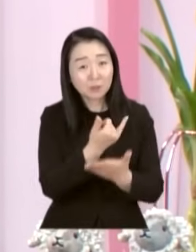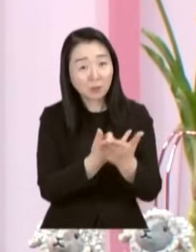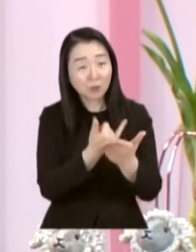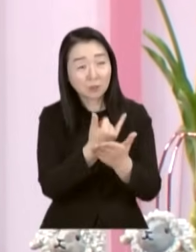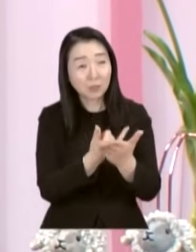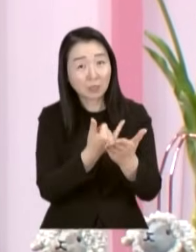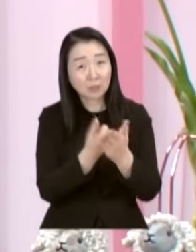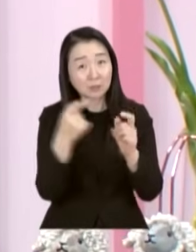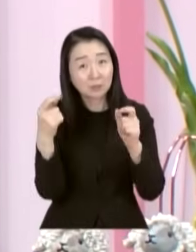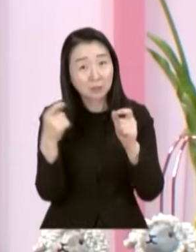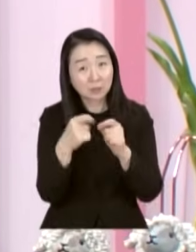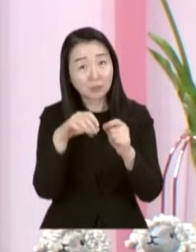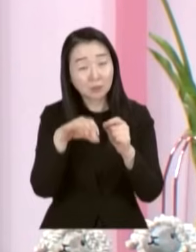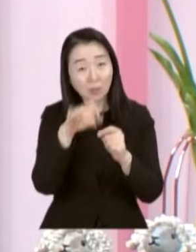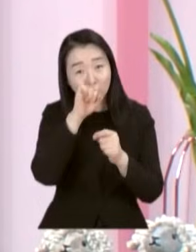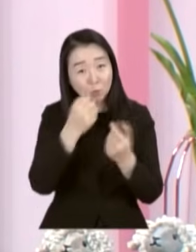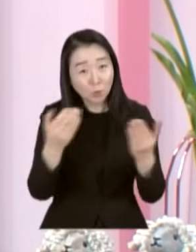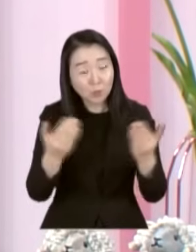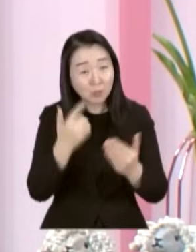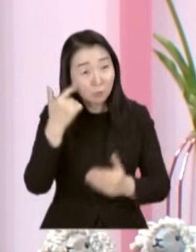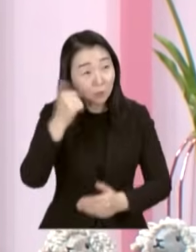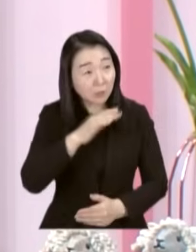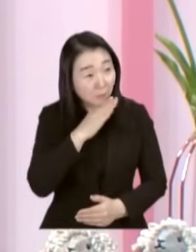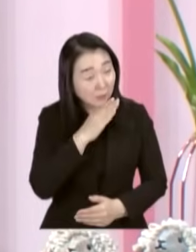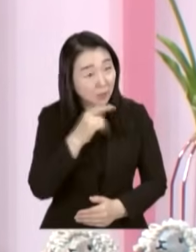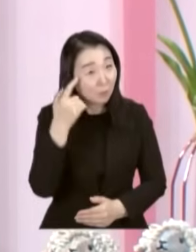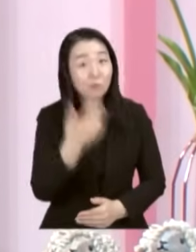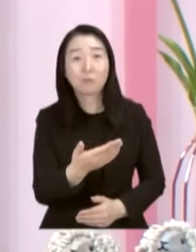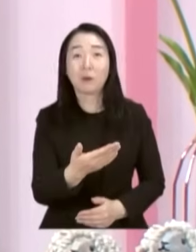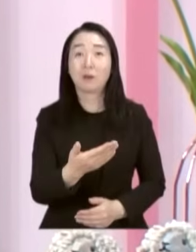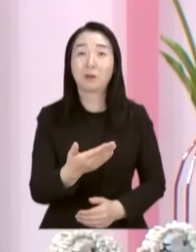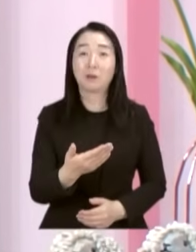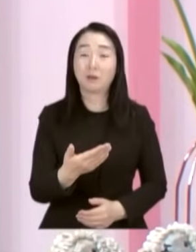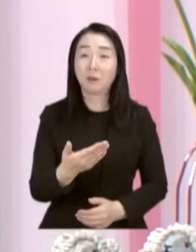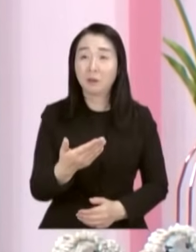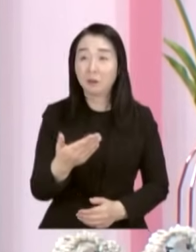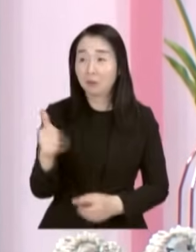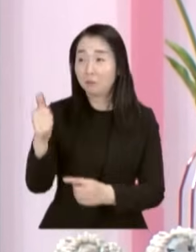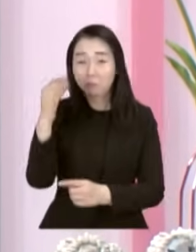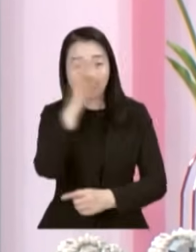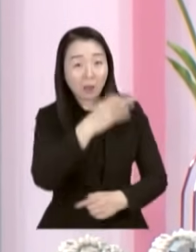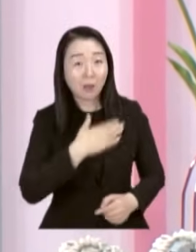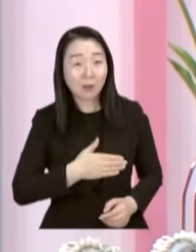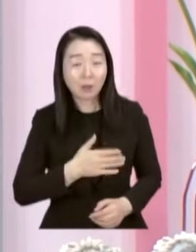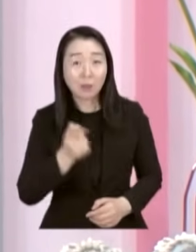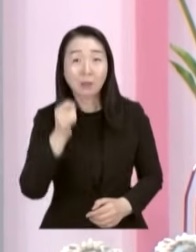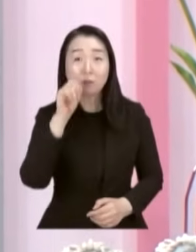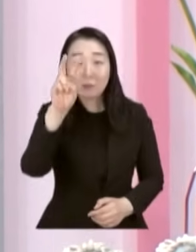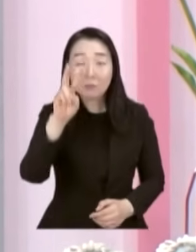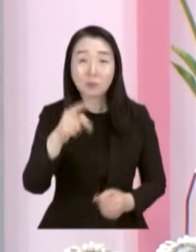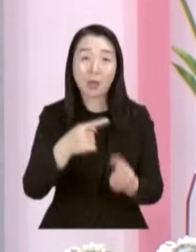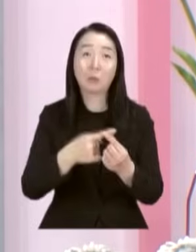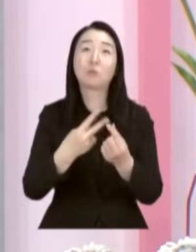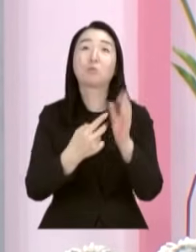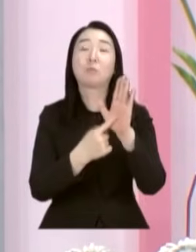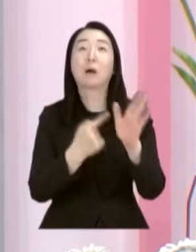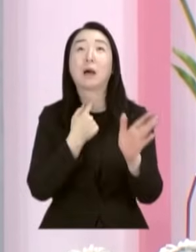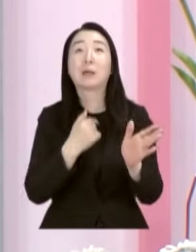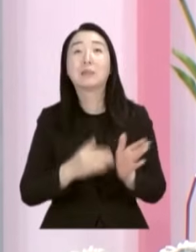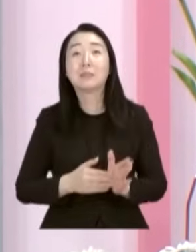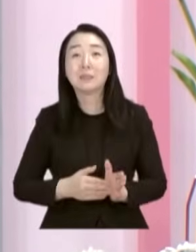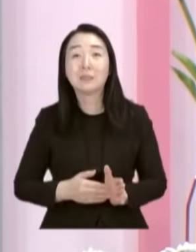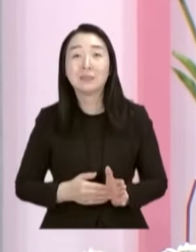혹시 청량리역 근처에서 좋은 일 하시는 목사님 아닙니까? 이러는 거예요. 그분이 알아? 텔레비에 내가 그때 딱 두